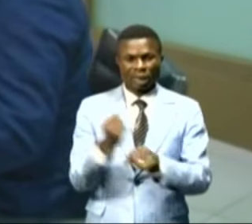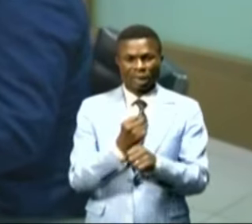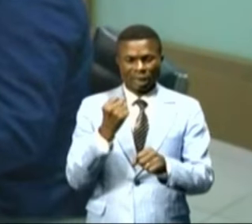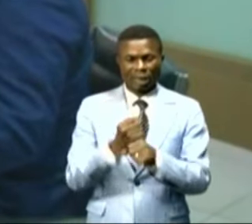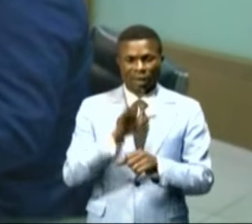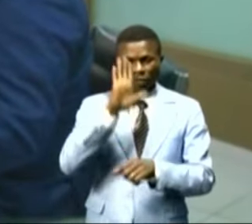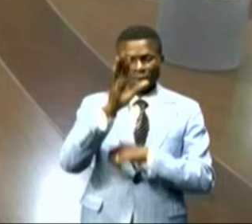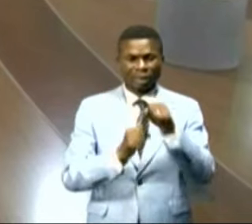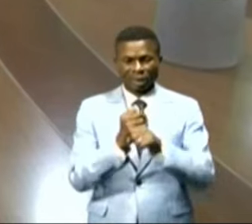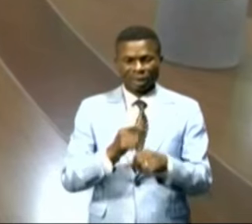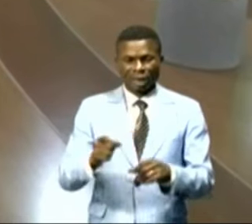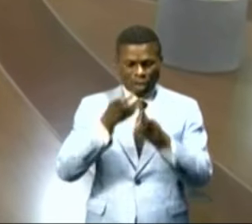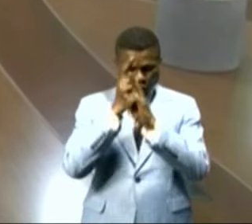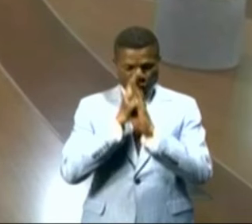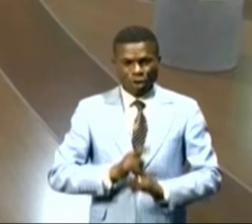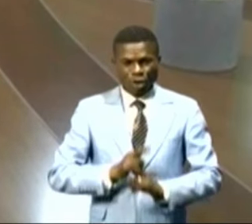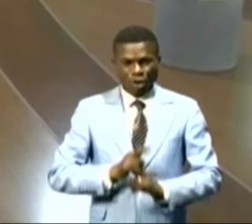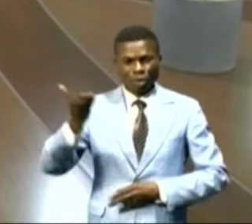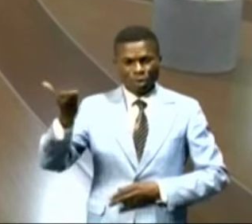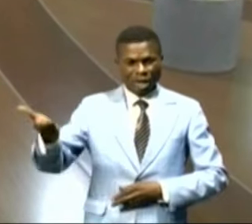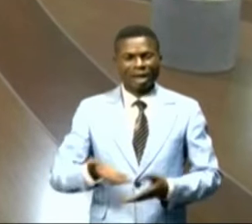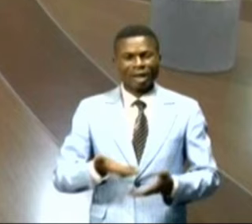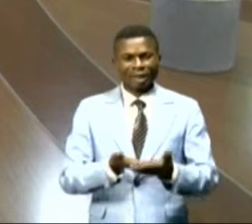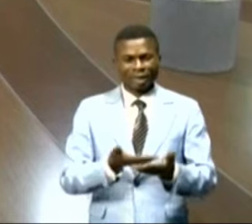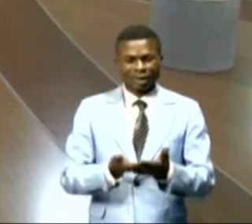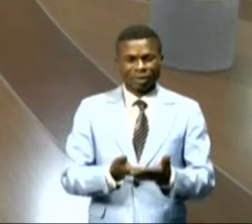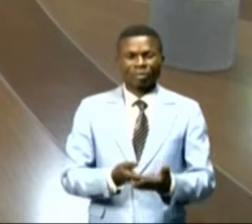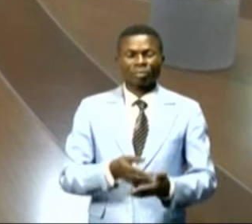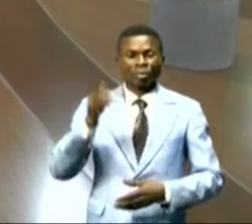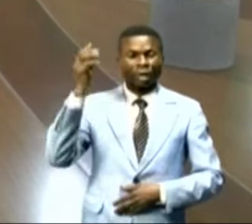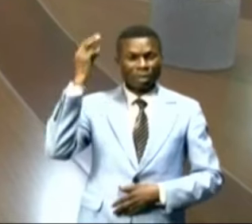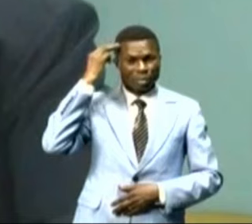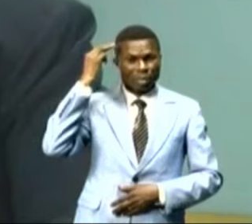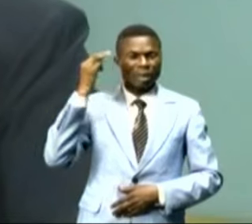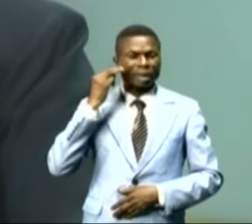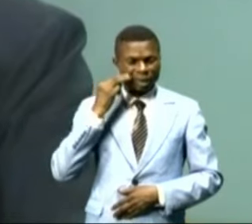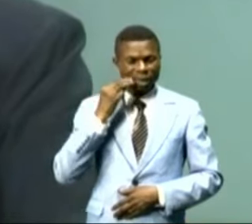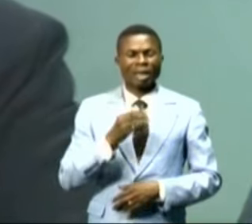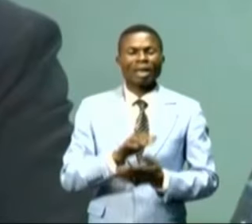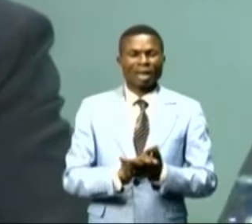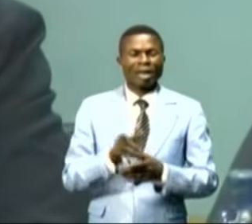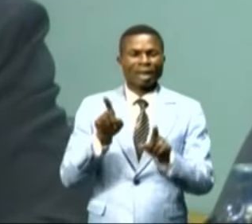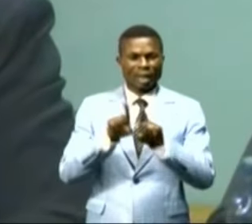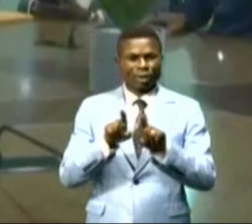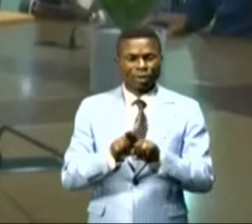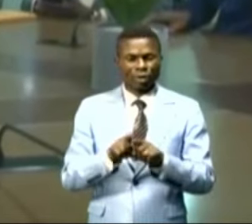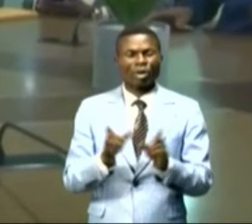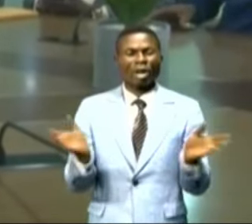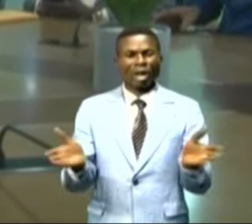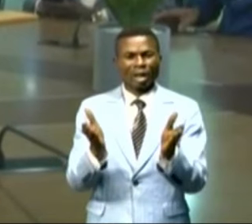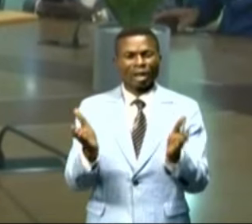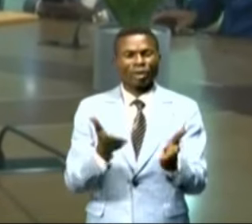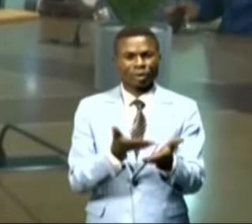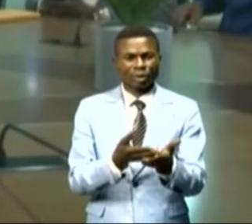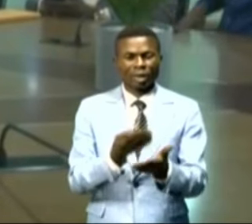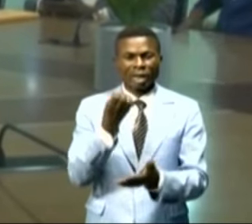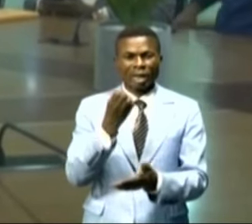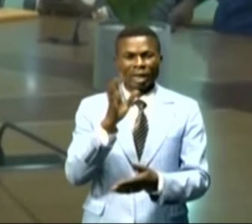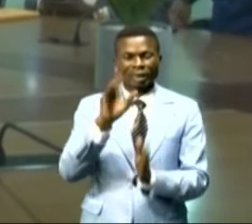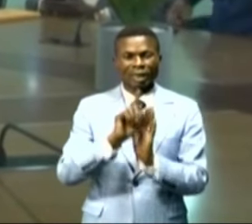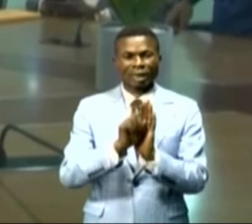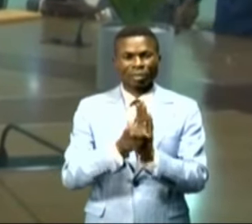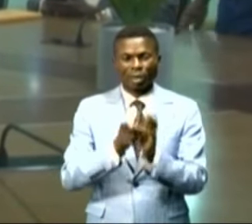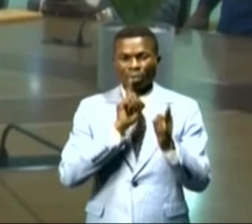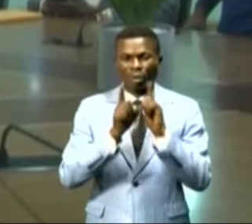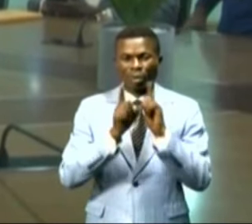tâche. Très honoré de ce geste spontané, Daniel Moukoko Samba a bénéficié aussi d'un réconfort. 45 minutes d'échange,